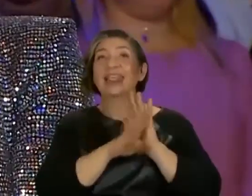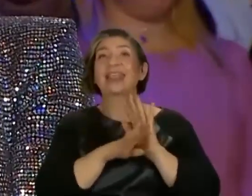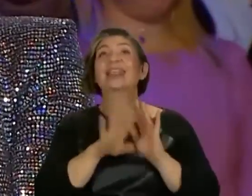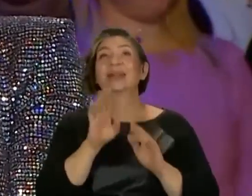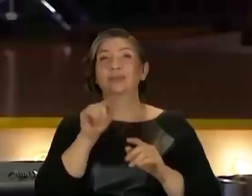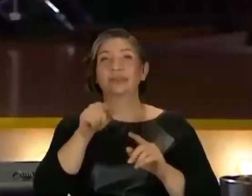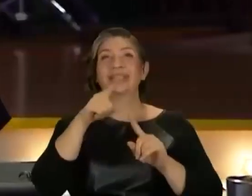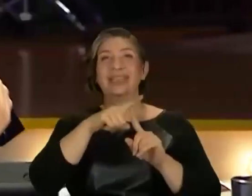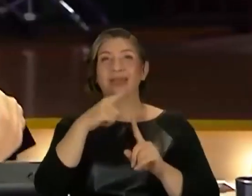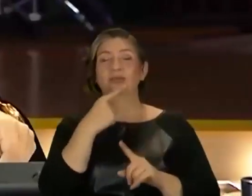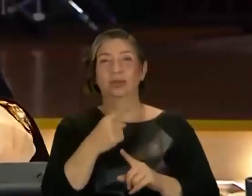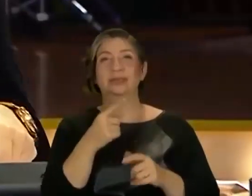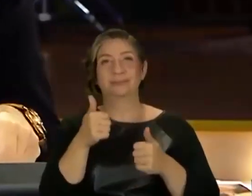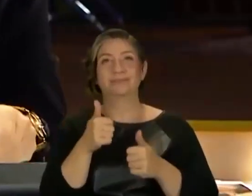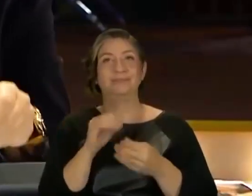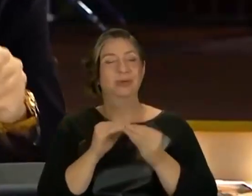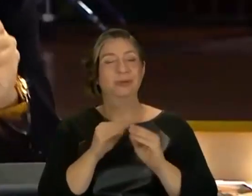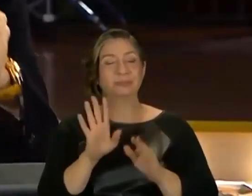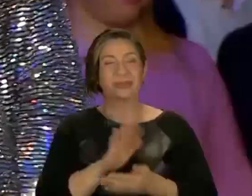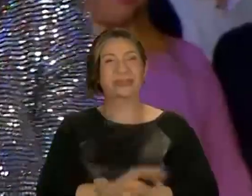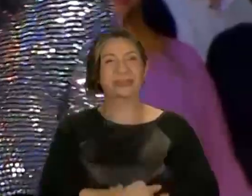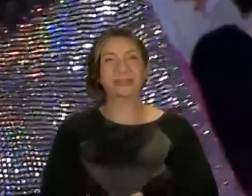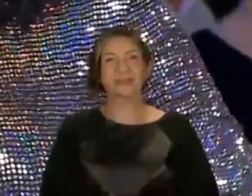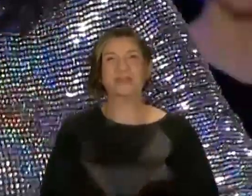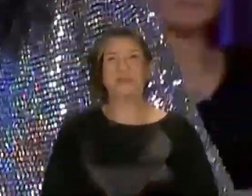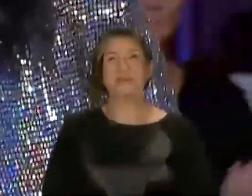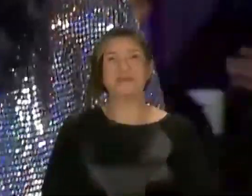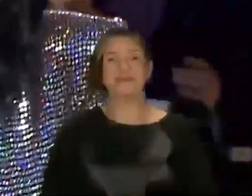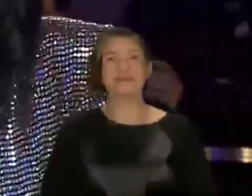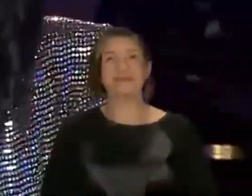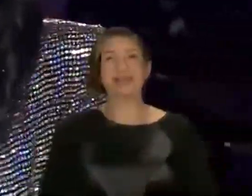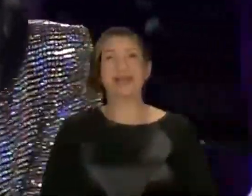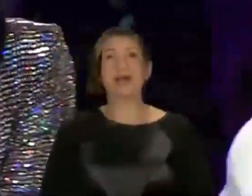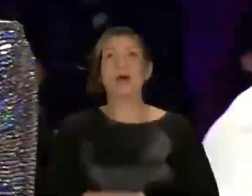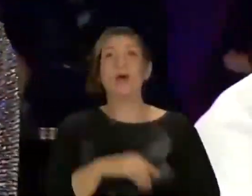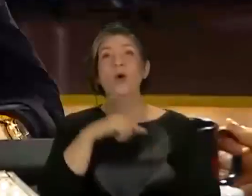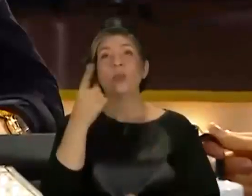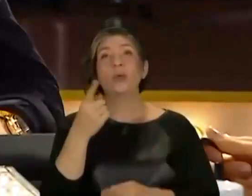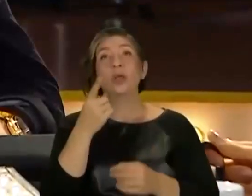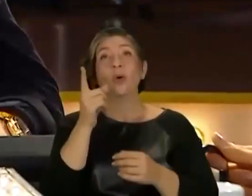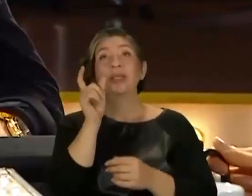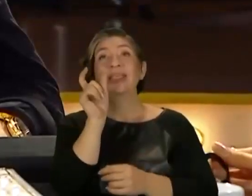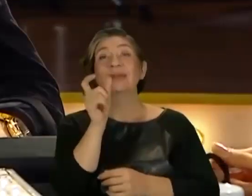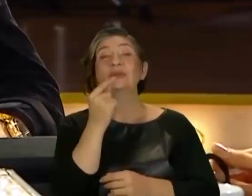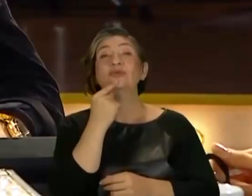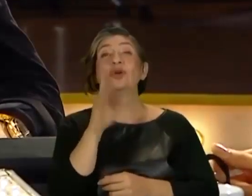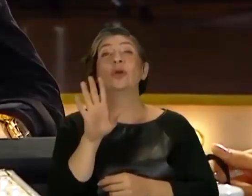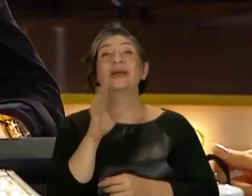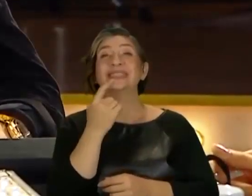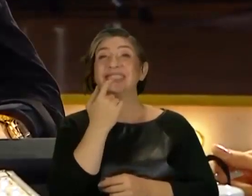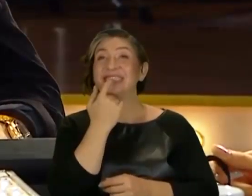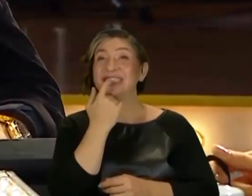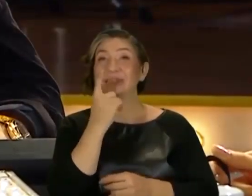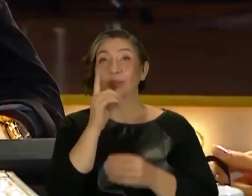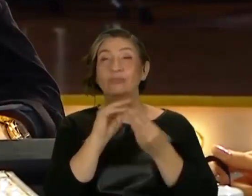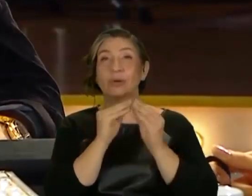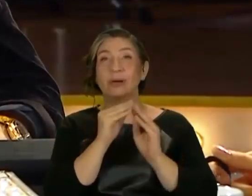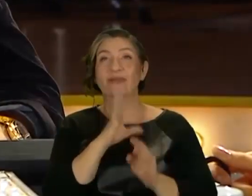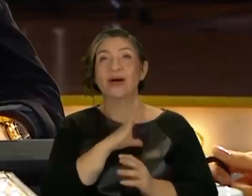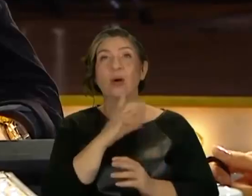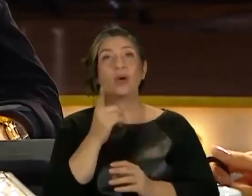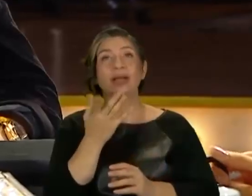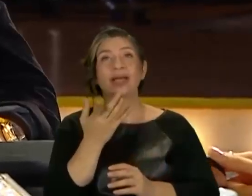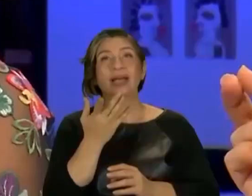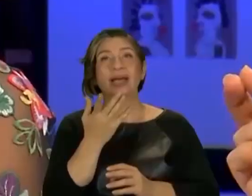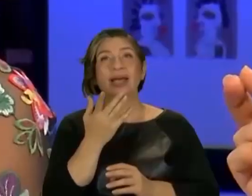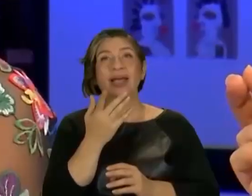Neyse burada T'yi söyledi evet. Etik değil. Öbür o kelimeyi söyleyemiyor. Yani dişlerde orada bir problem var.